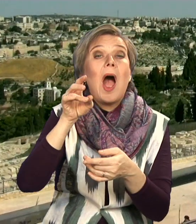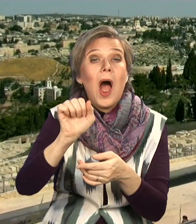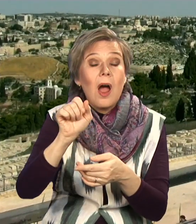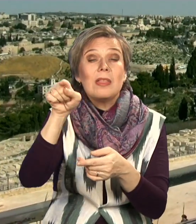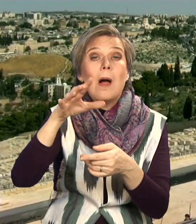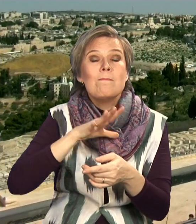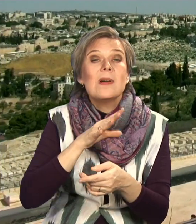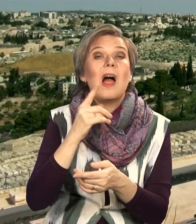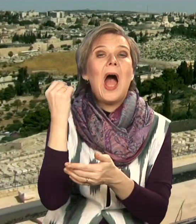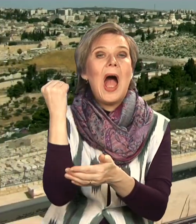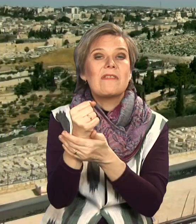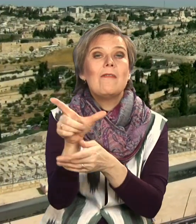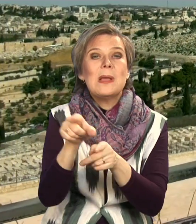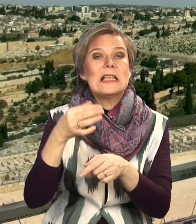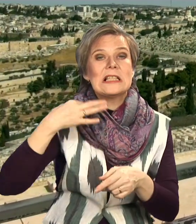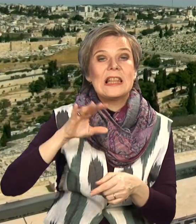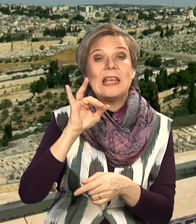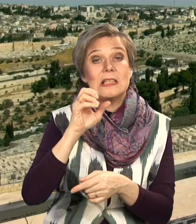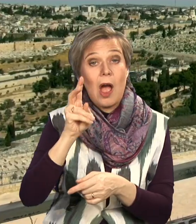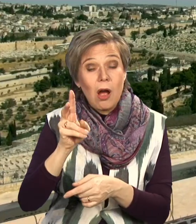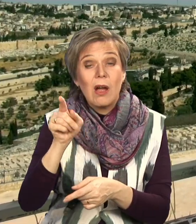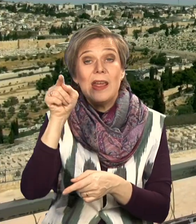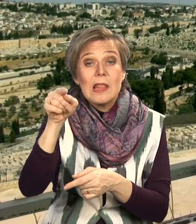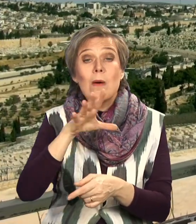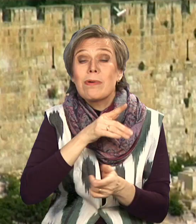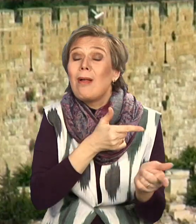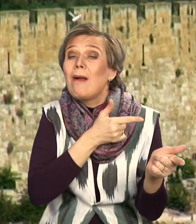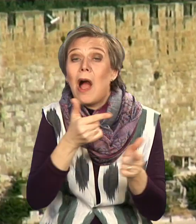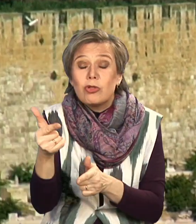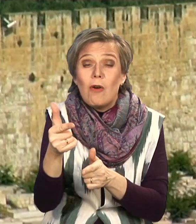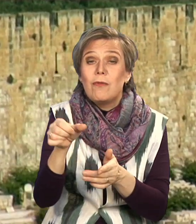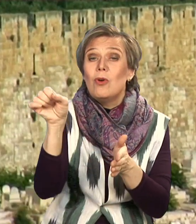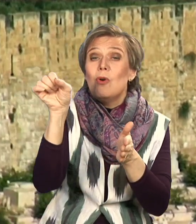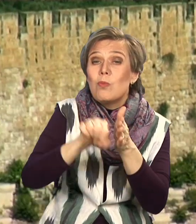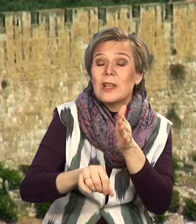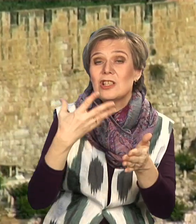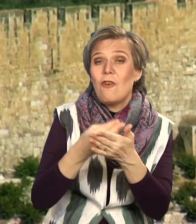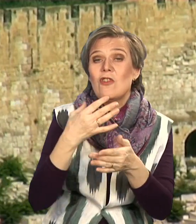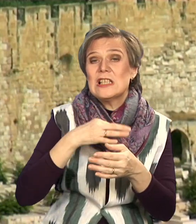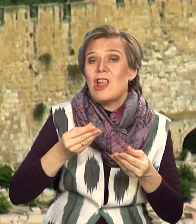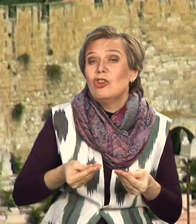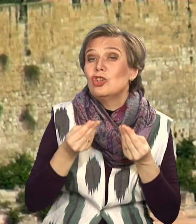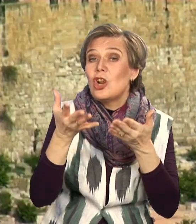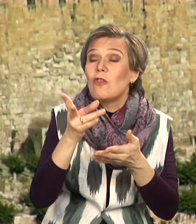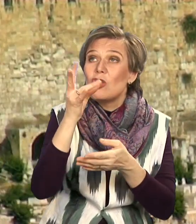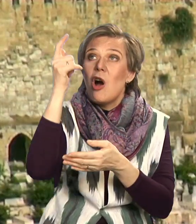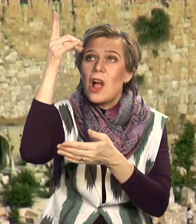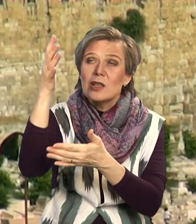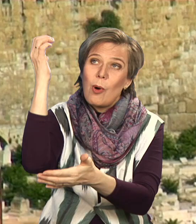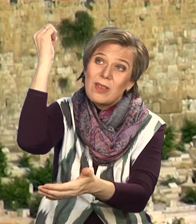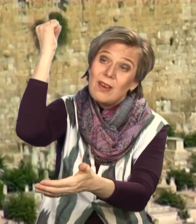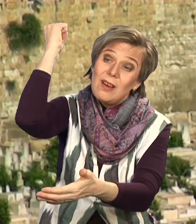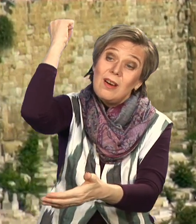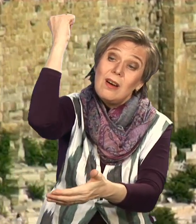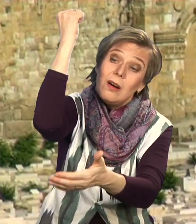со своим сыном Исааком. И на этой горе он готов был принести сына в жертву. Но Господь задерживает уже